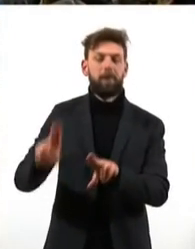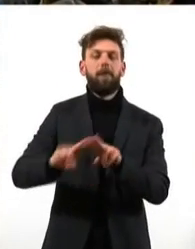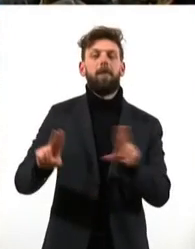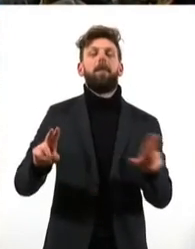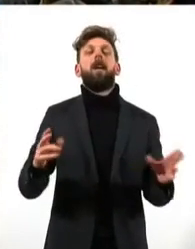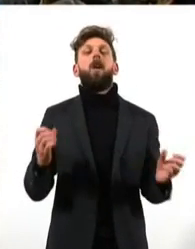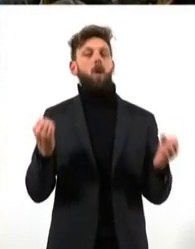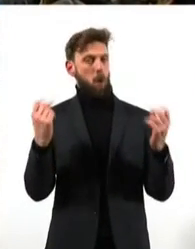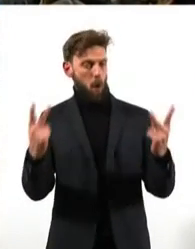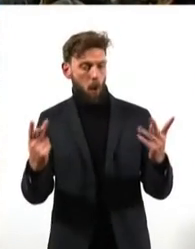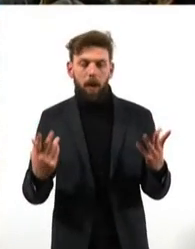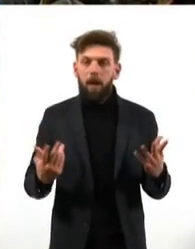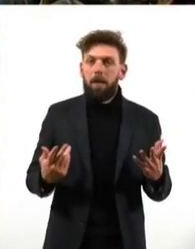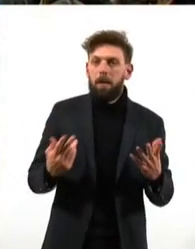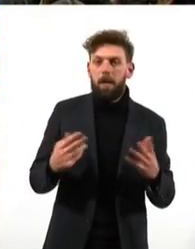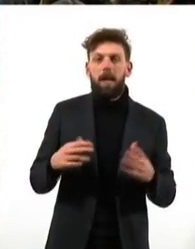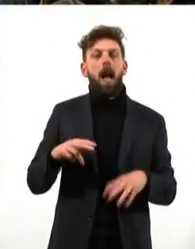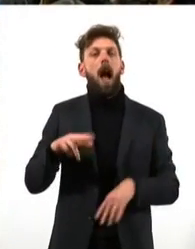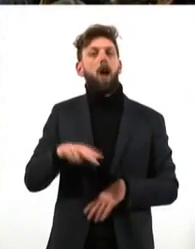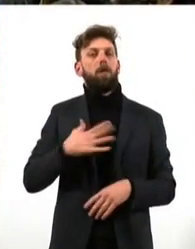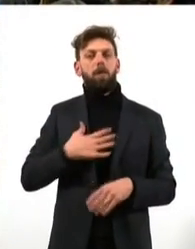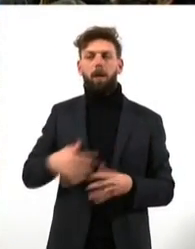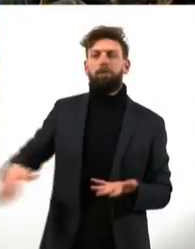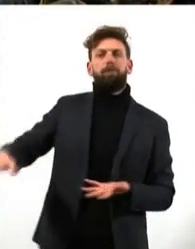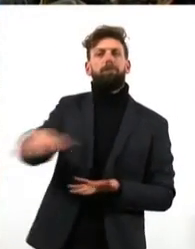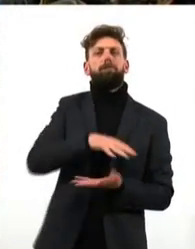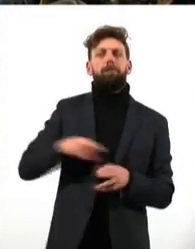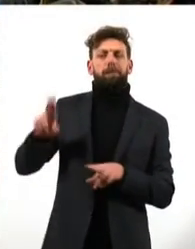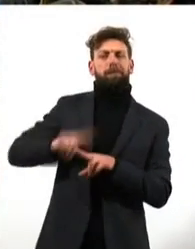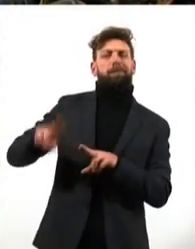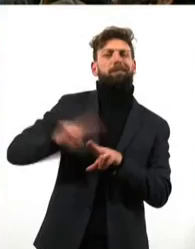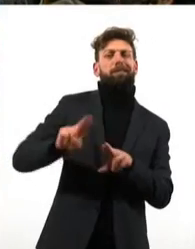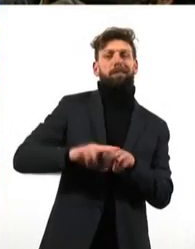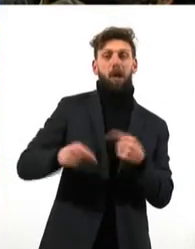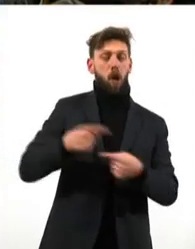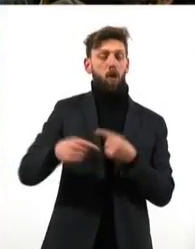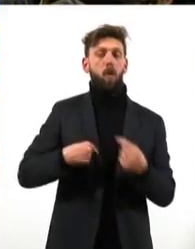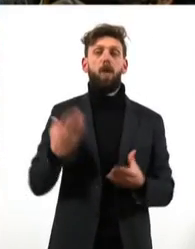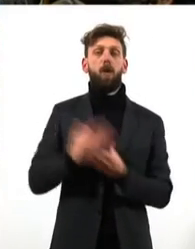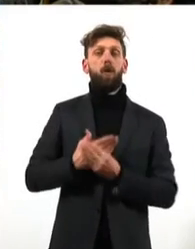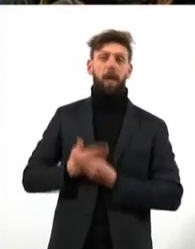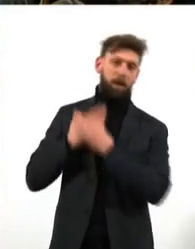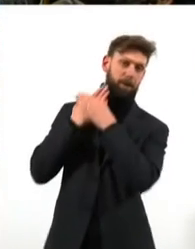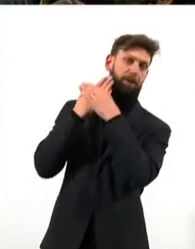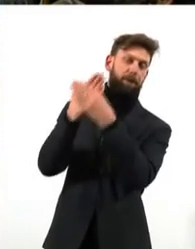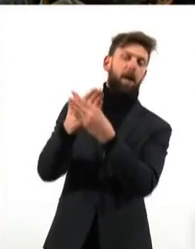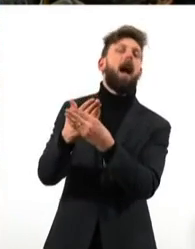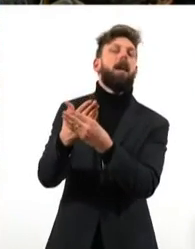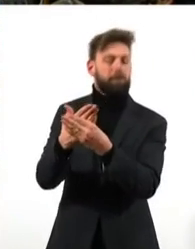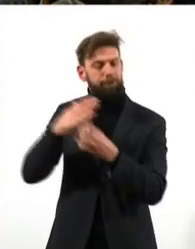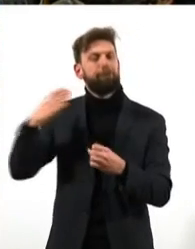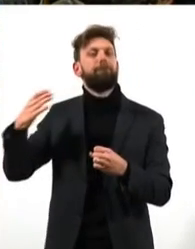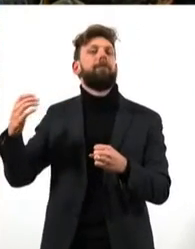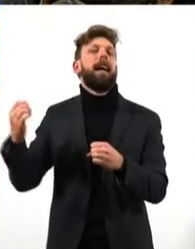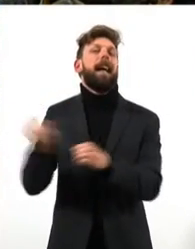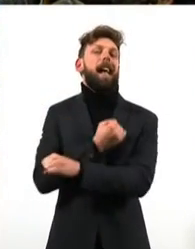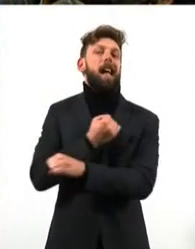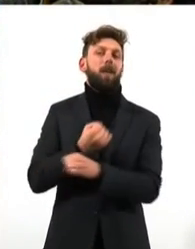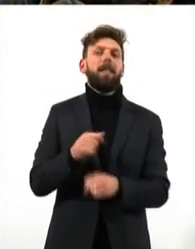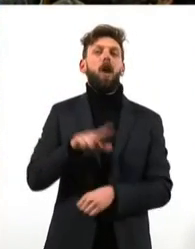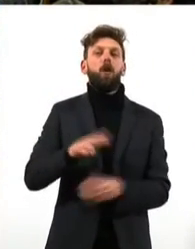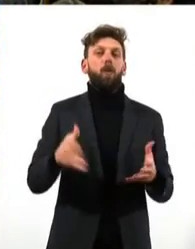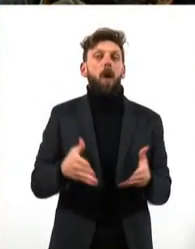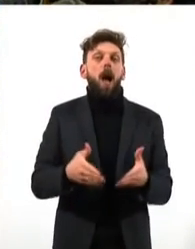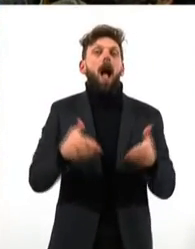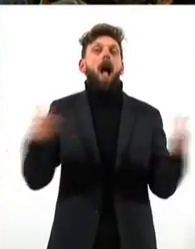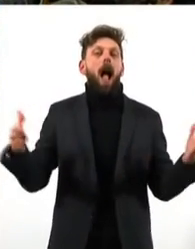cours autour de mon logement. Et donc, j'ai déposé une candidature et j'ai obtenu un logement donc plus grand